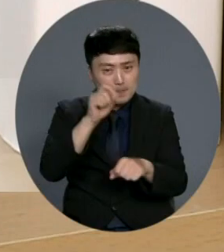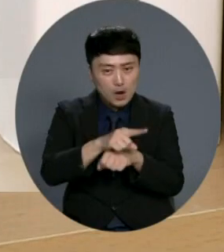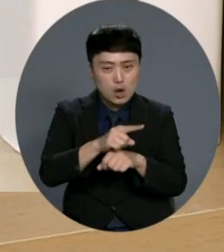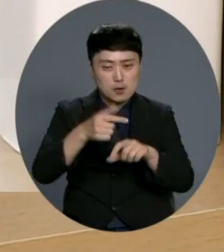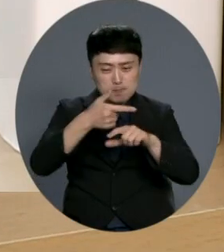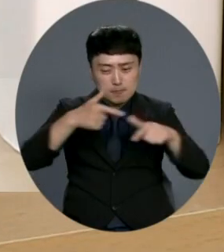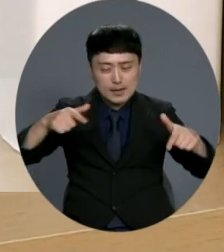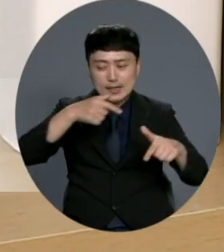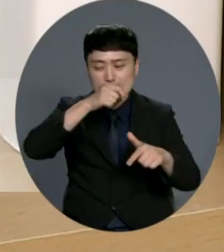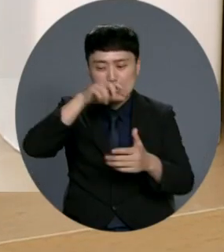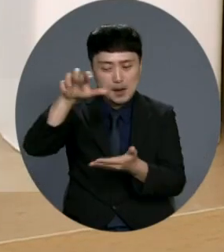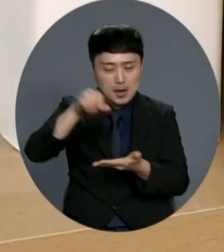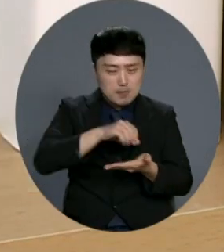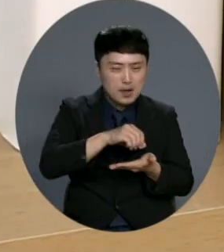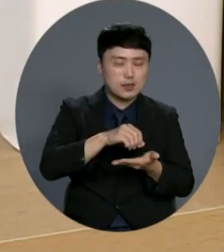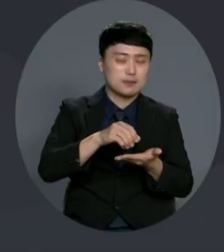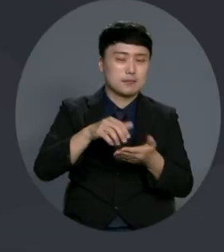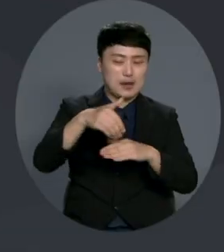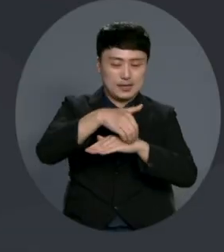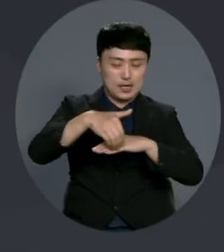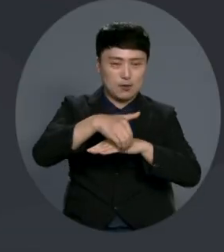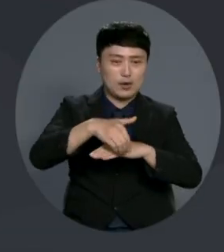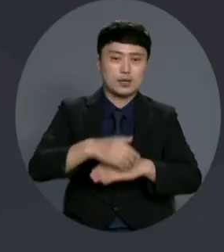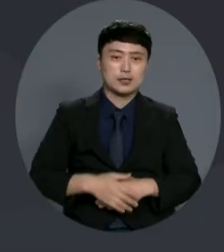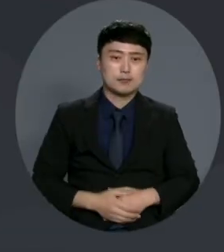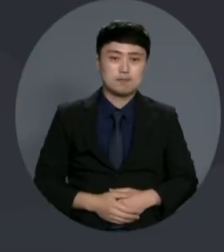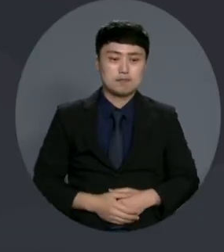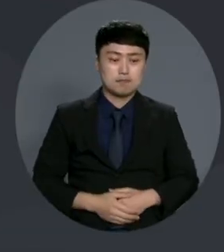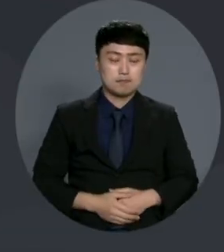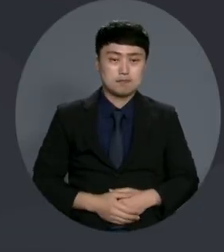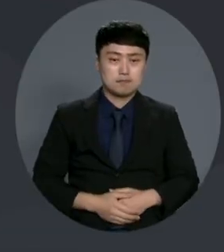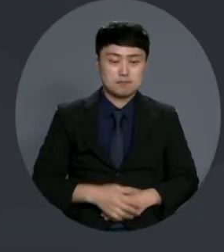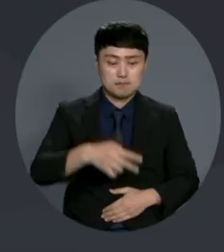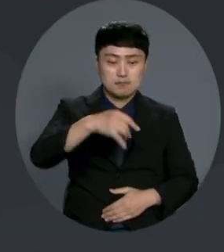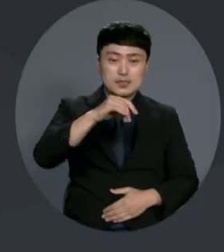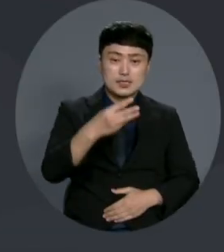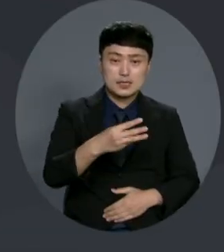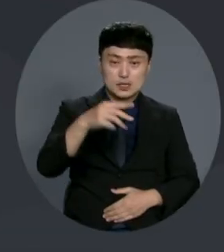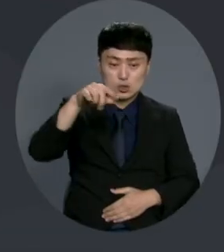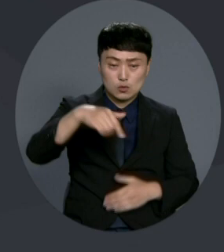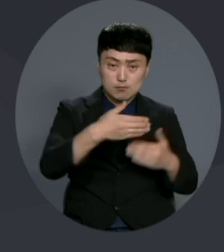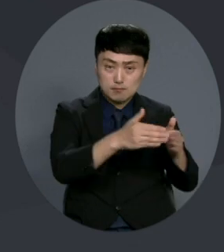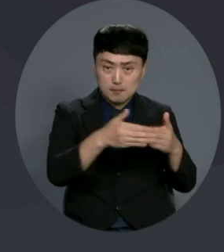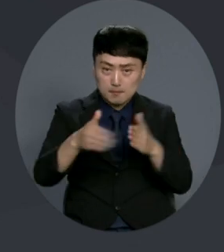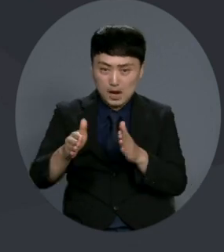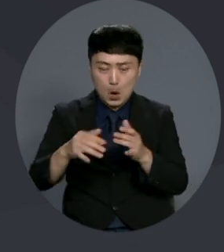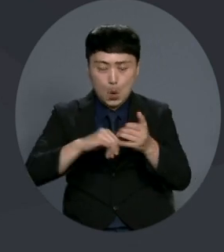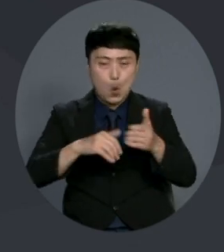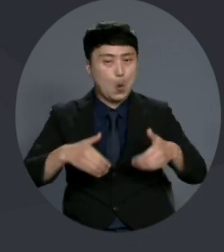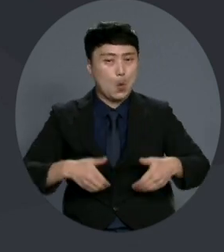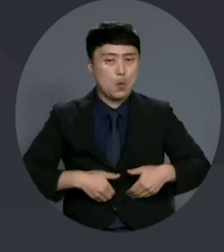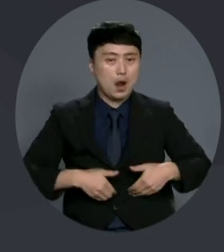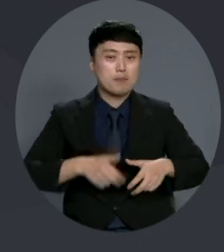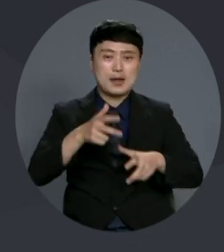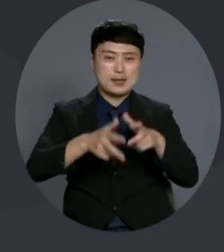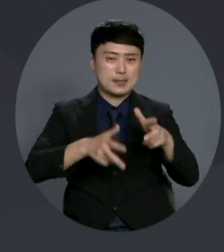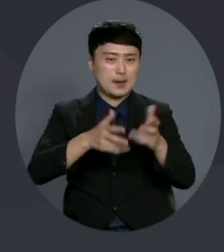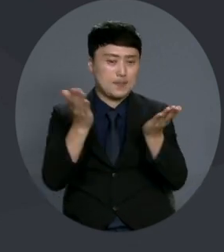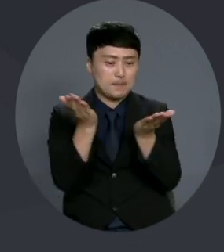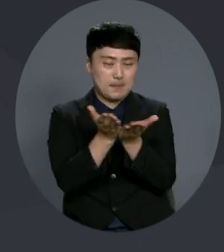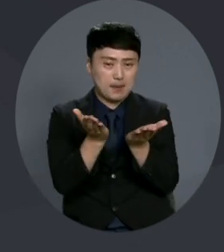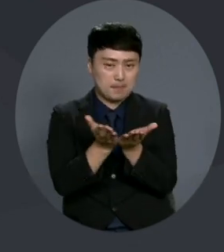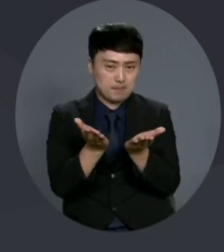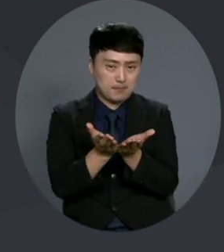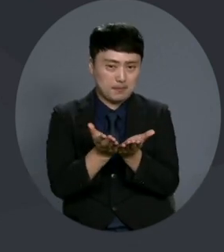따져 예산 편성을 검토합니다 출국에서 꼭 필요한 사업을 가장 잘 판단할 수 있기 때문에